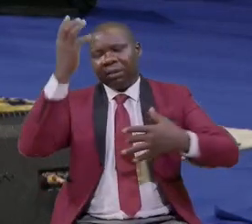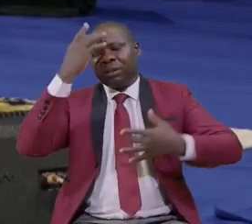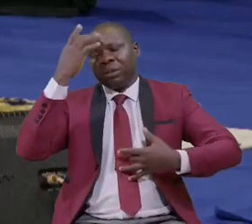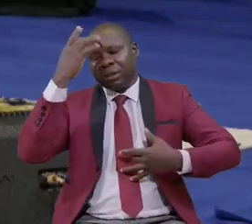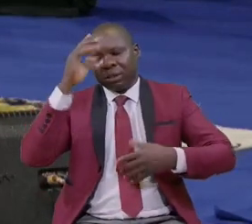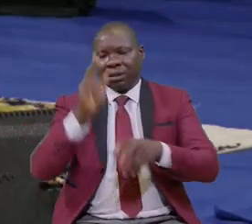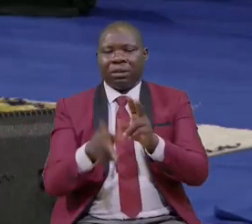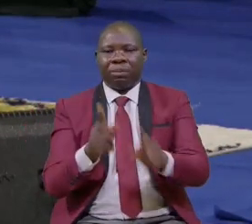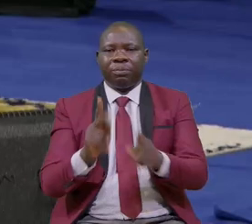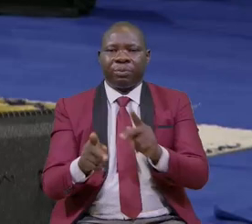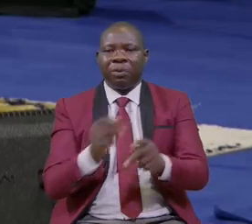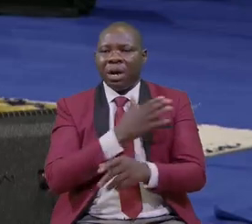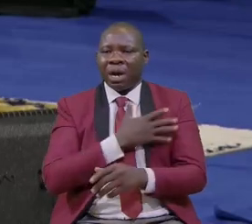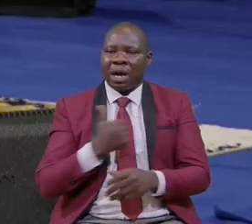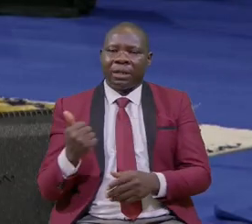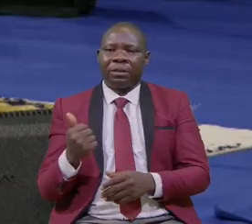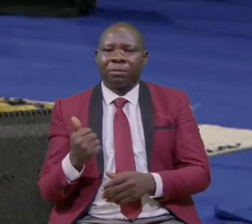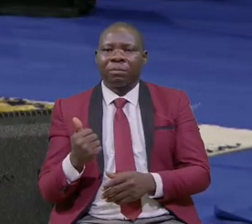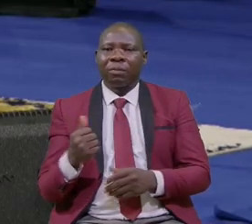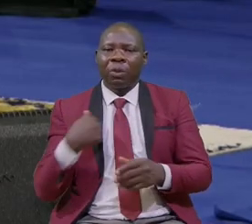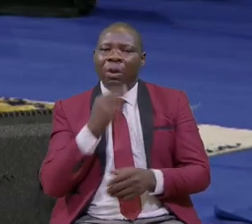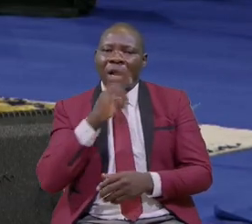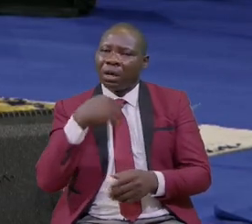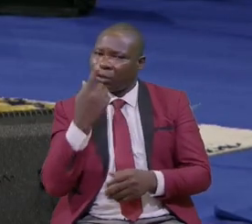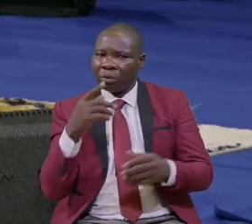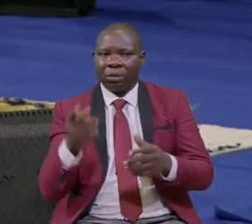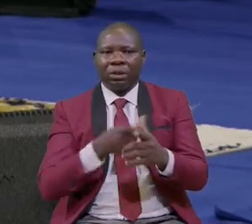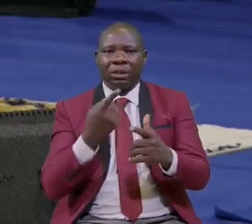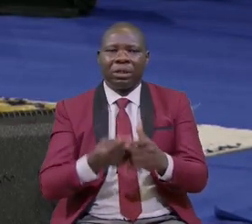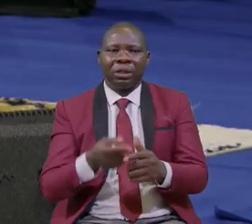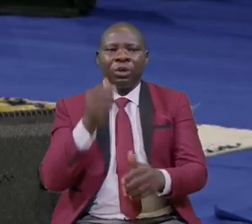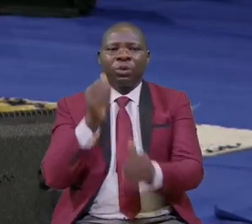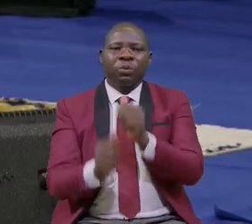malades et des gens tourmentés.